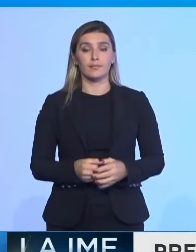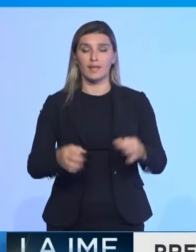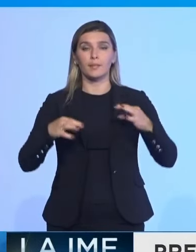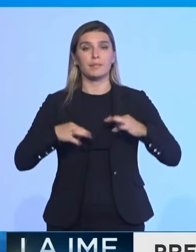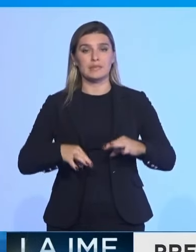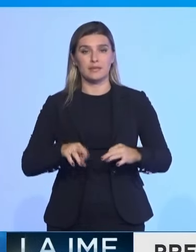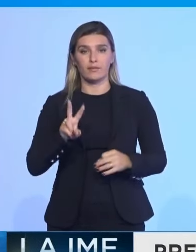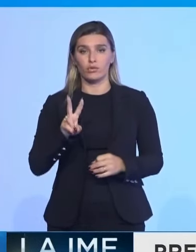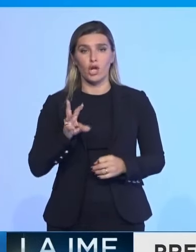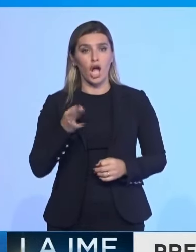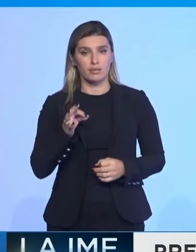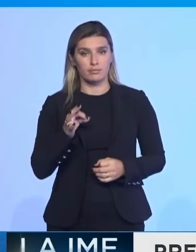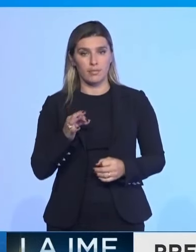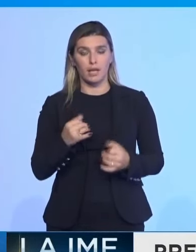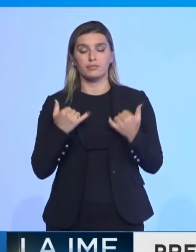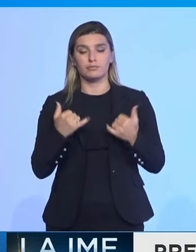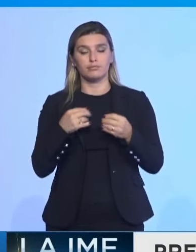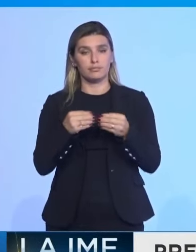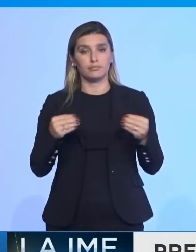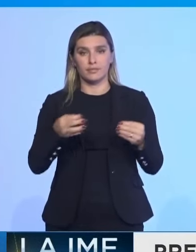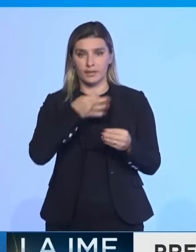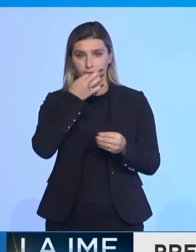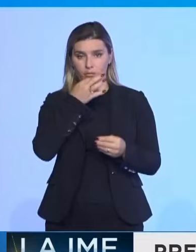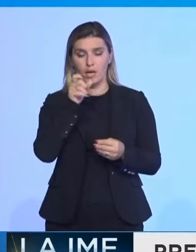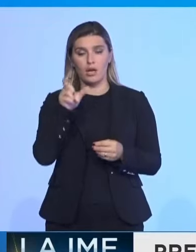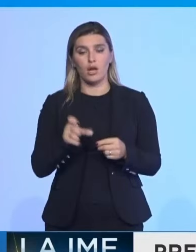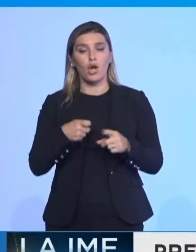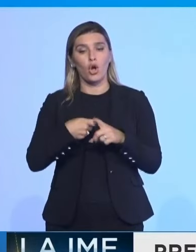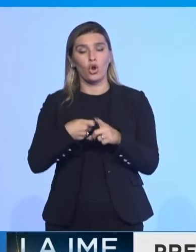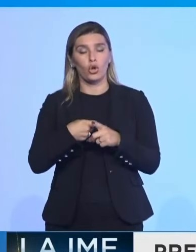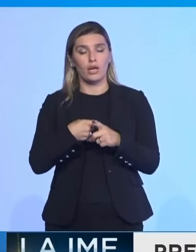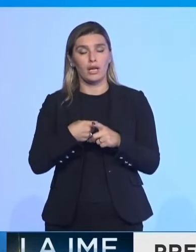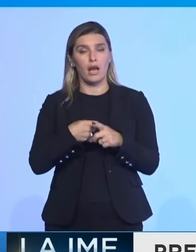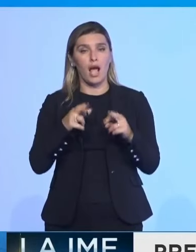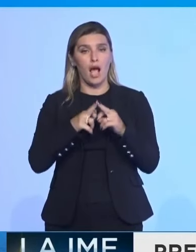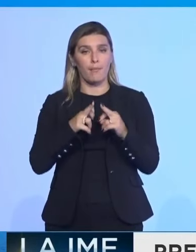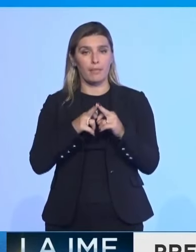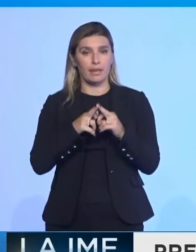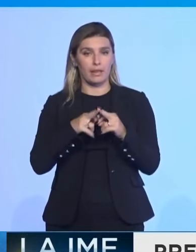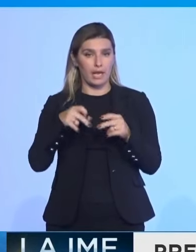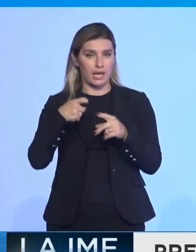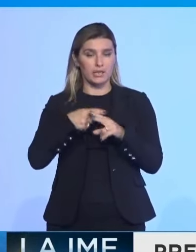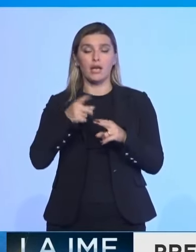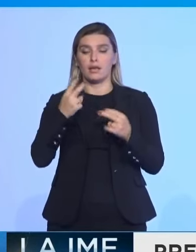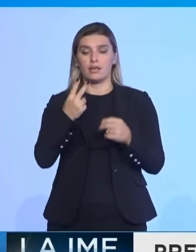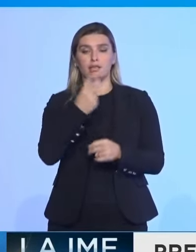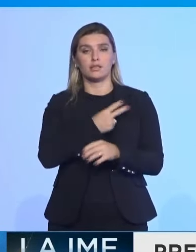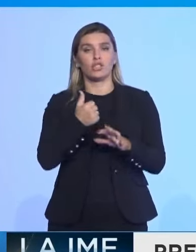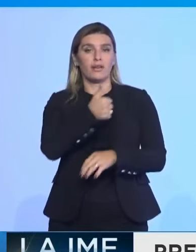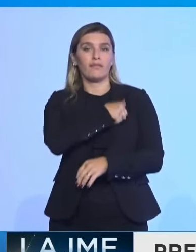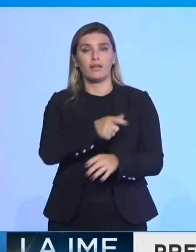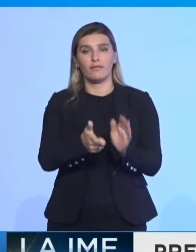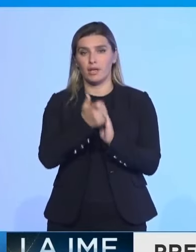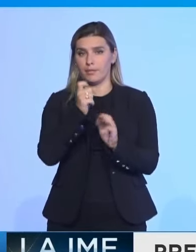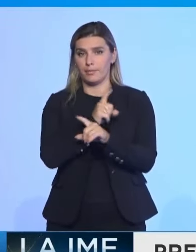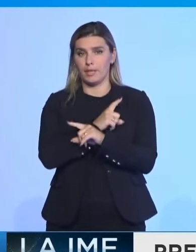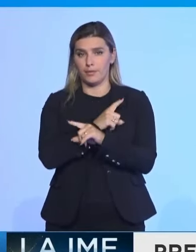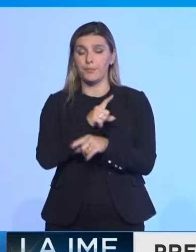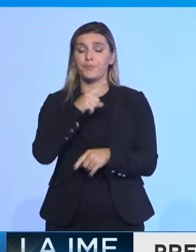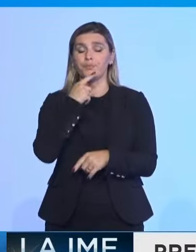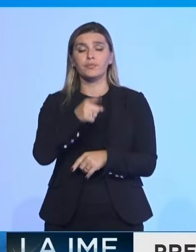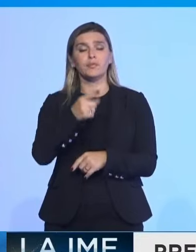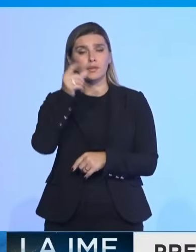Presidentja Vjosa Osmani ka kujtuar kolonel Ahmet Krasniqi në 26 vjetorin e vrasjes. Osmani ka shkruar se nderojnë jo